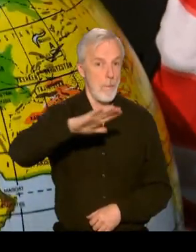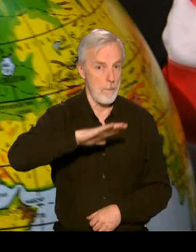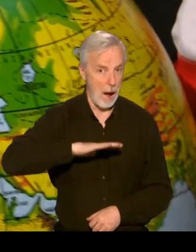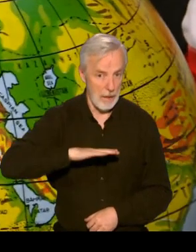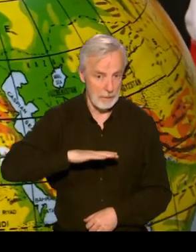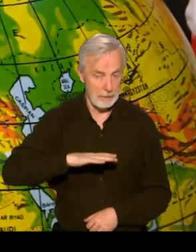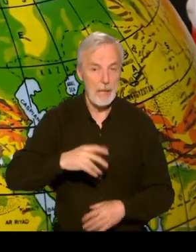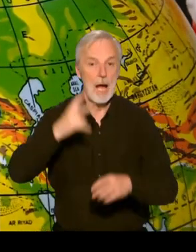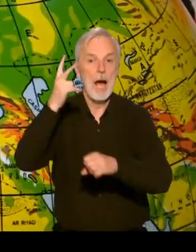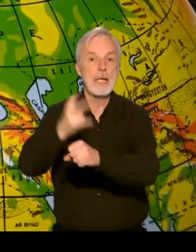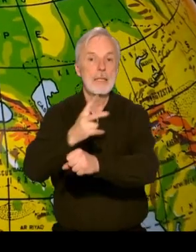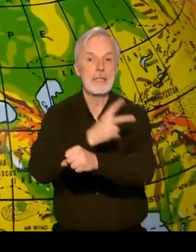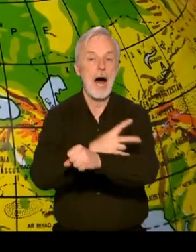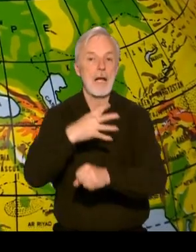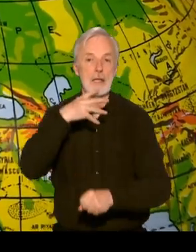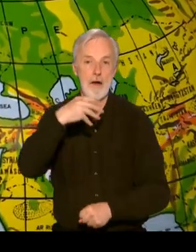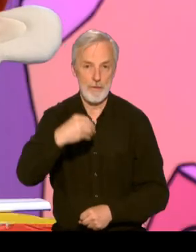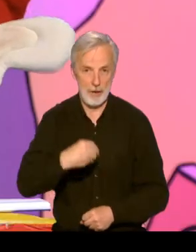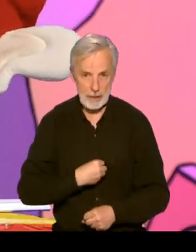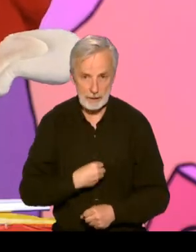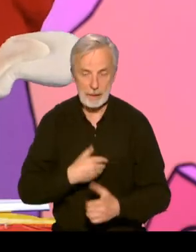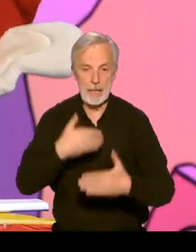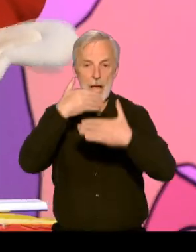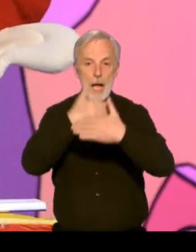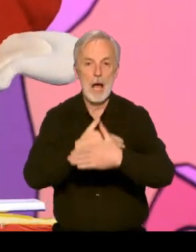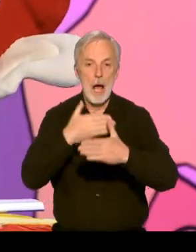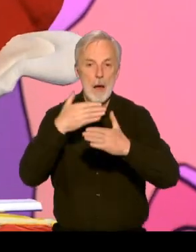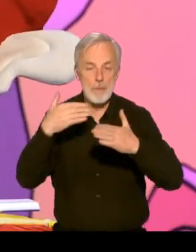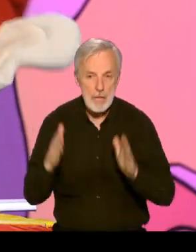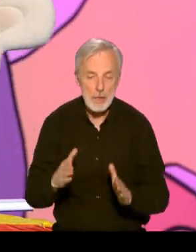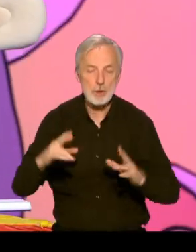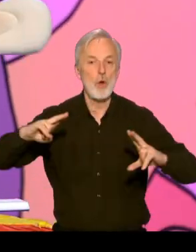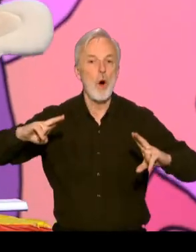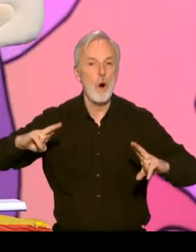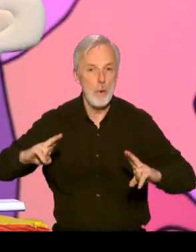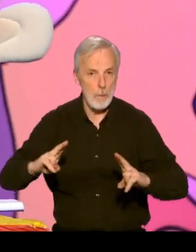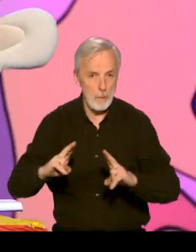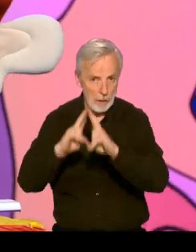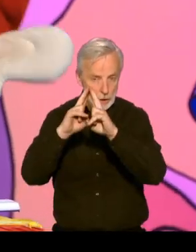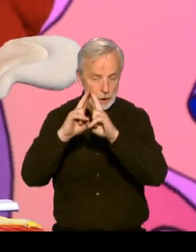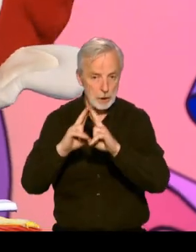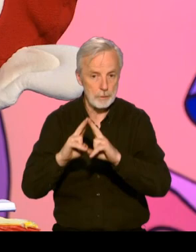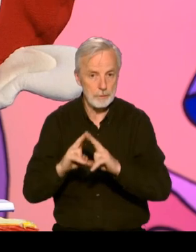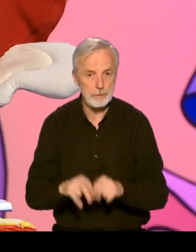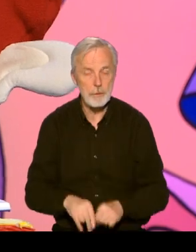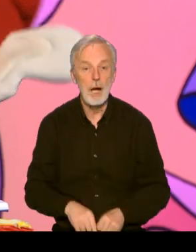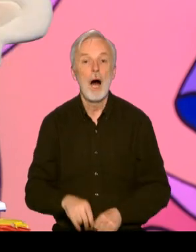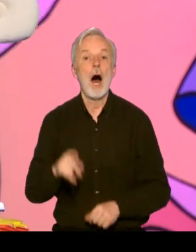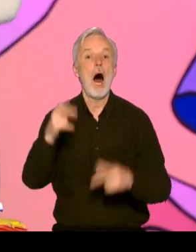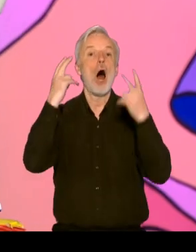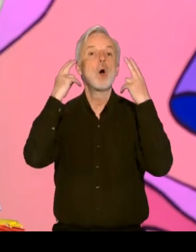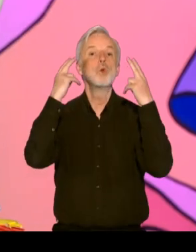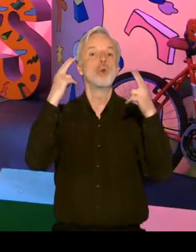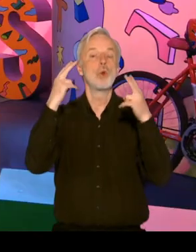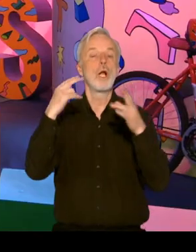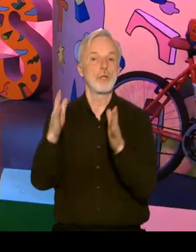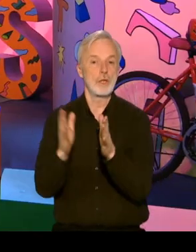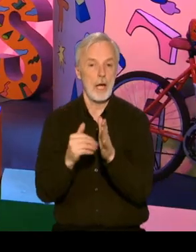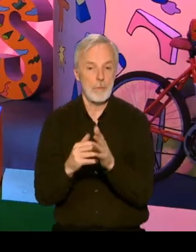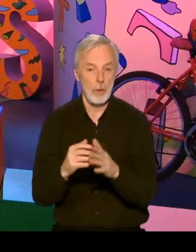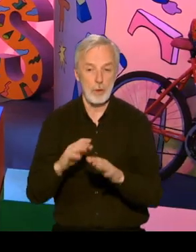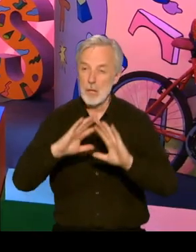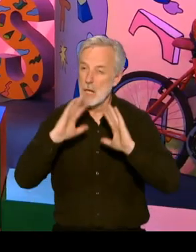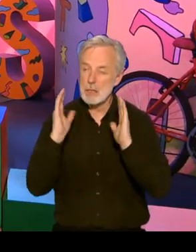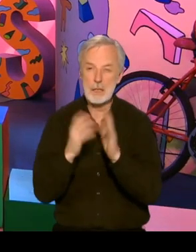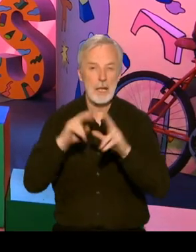ve Francii, ve městě Paříži. A vzácné a význačné jsou nejenom tím, že se na ně sjedou sportovci